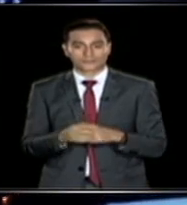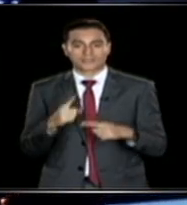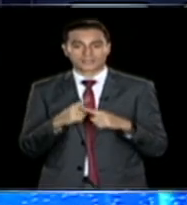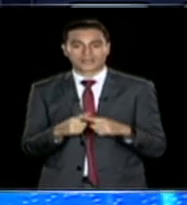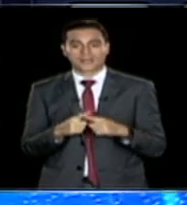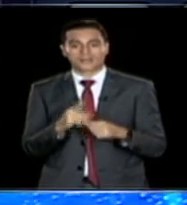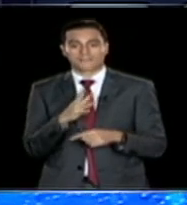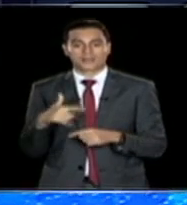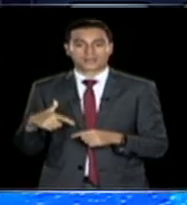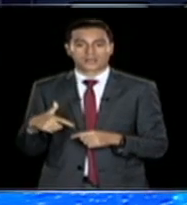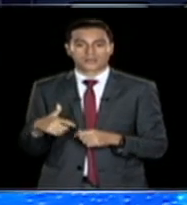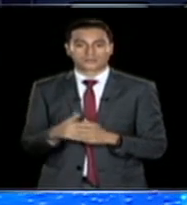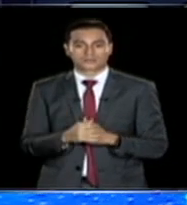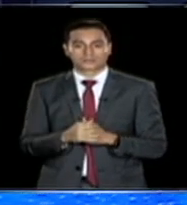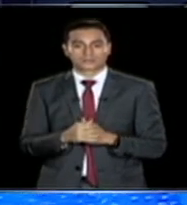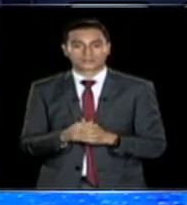زائد